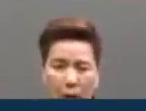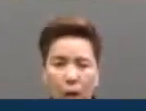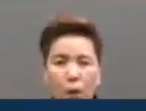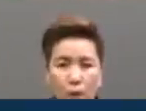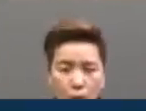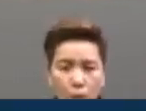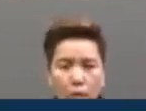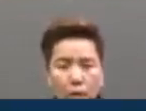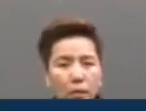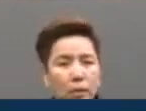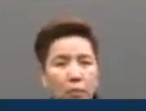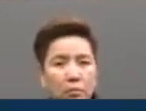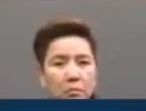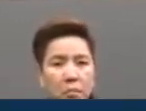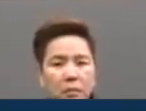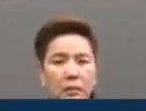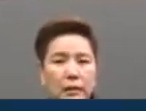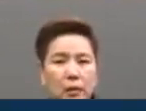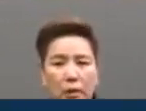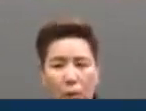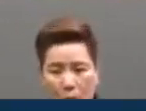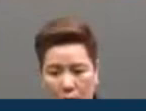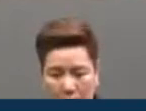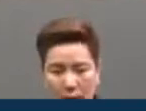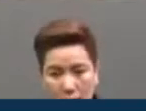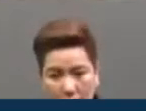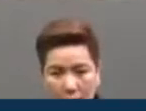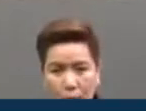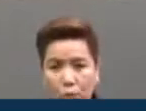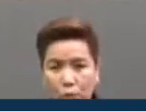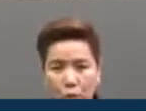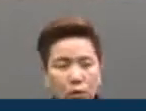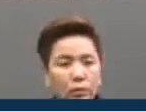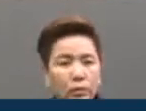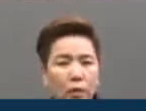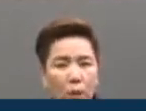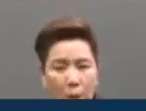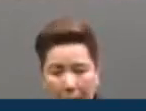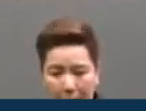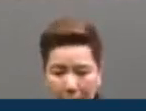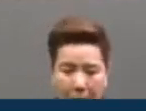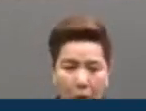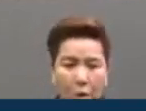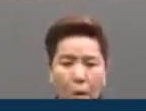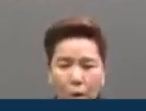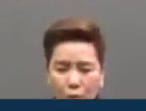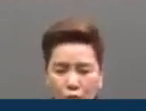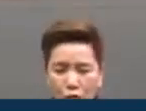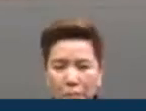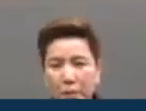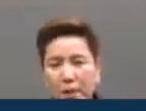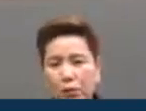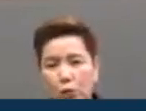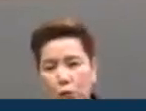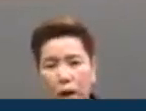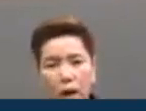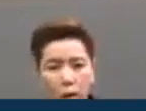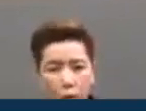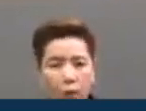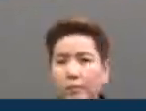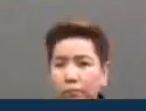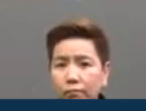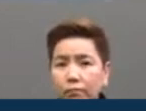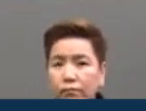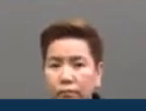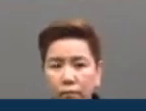การพบท่านรองนายกแล้วคุยกันแล้วแล้วมีคณะทำงานที่จะทำงานร่วมกันเนี่ยเราก็คงจะระงับมาตรการนั้นเอาไว้ก่อนเราก็เชื่อมั่นว่าคณะ